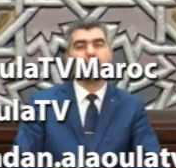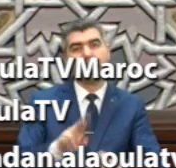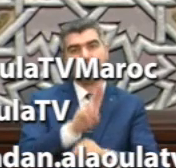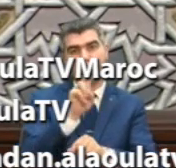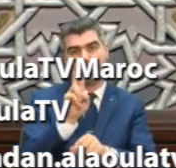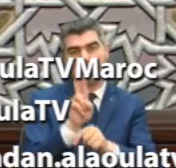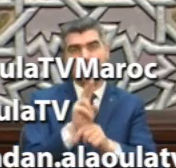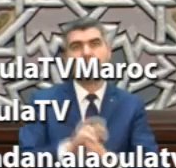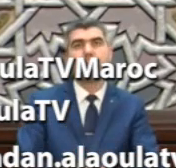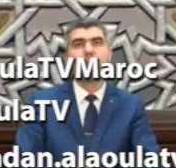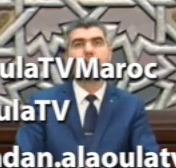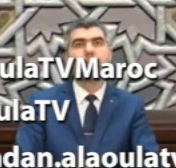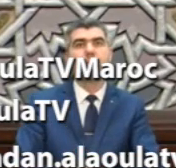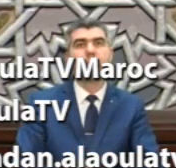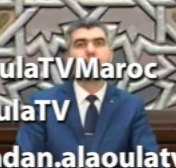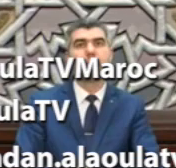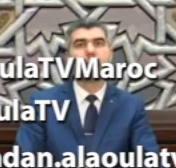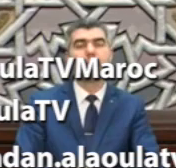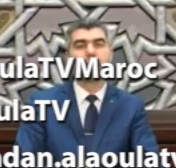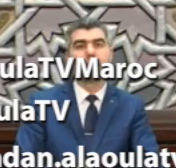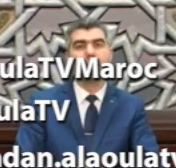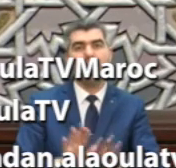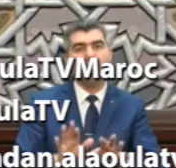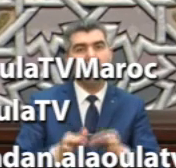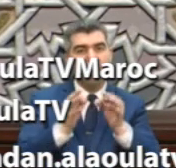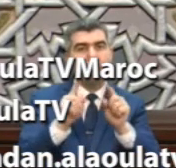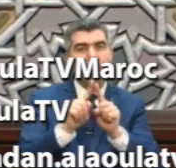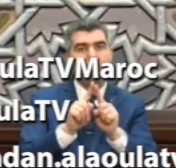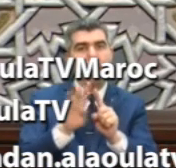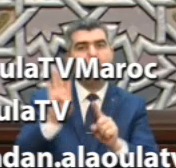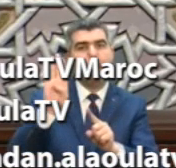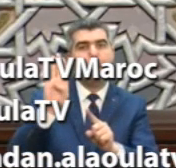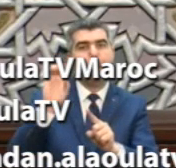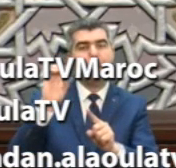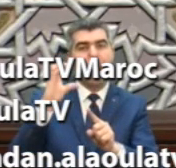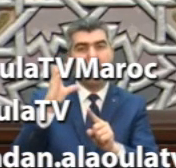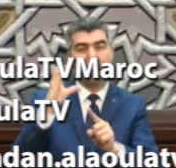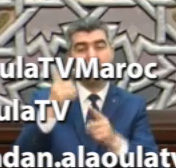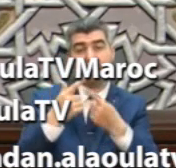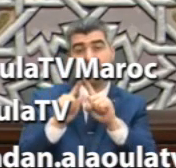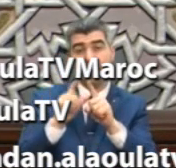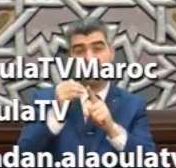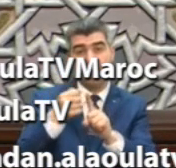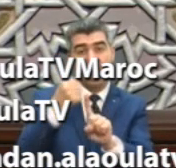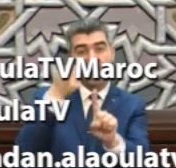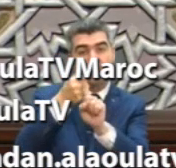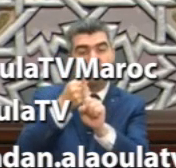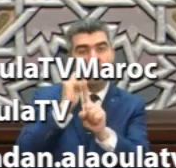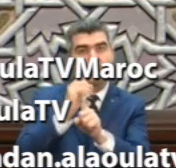سؤال موالي حول تقييم البكالوريا المهنية للسيدات والسادة النواب المحترمين عن فريق العدالة